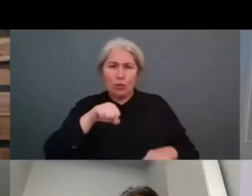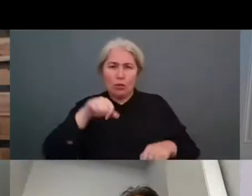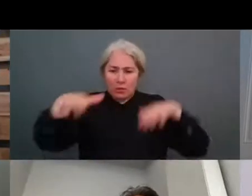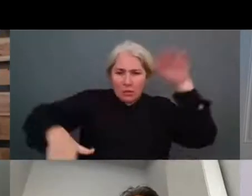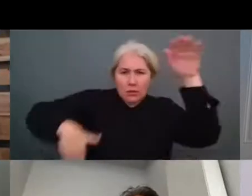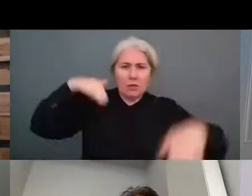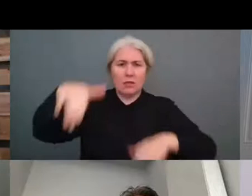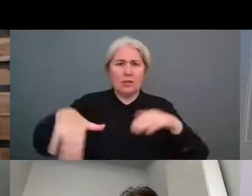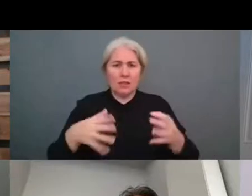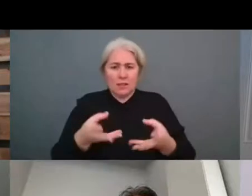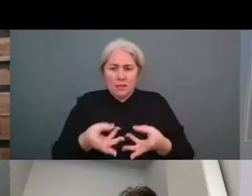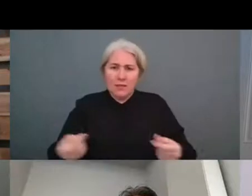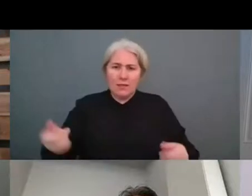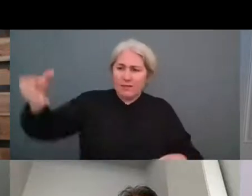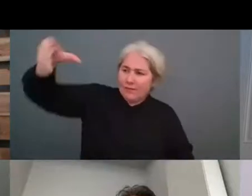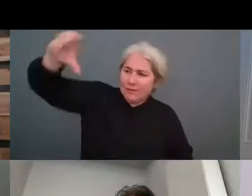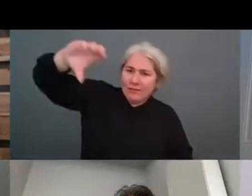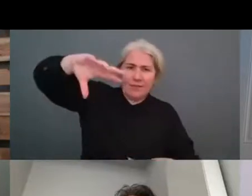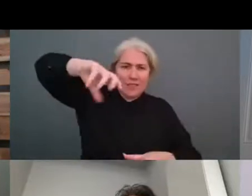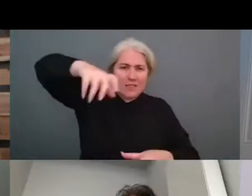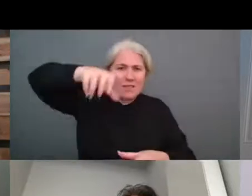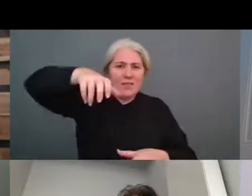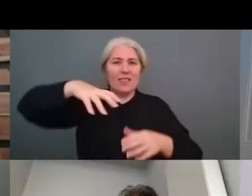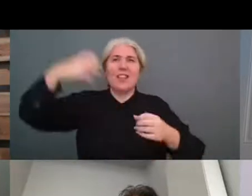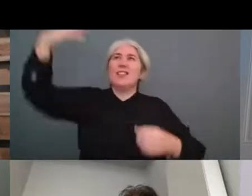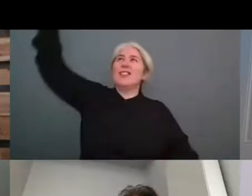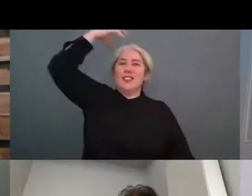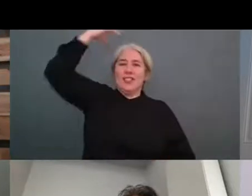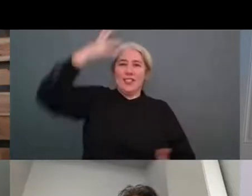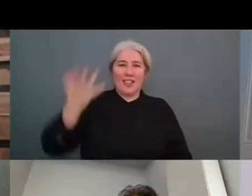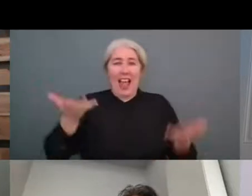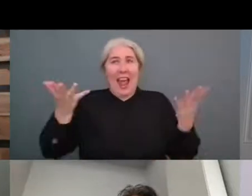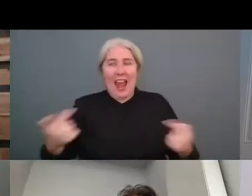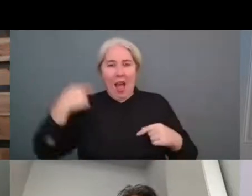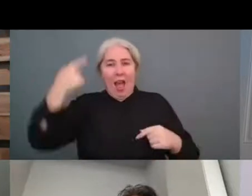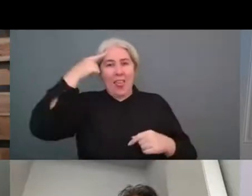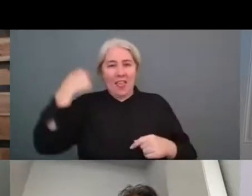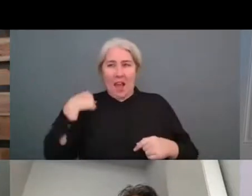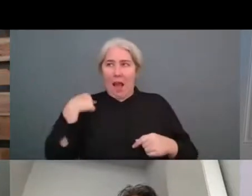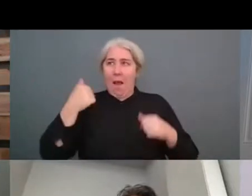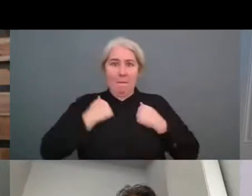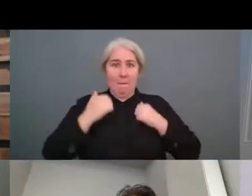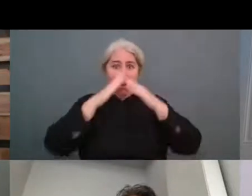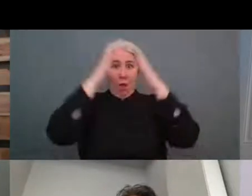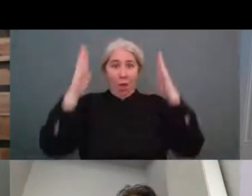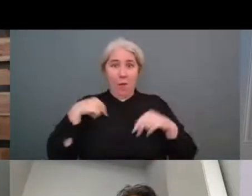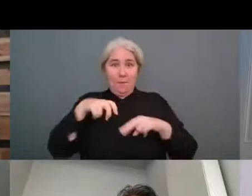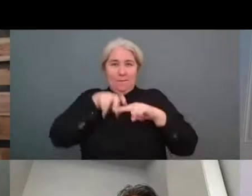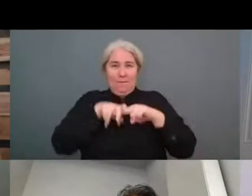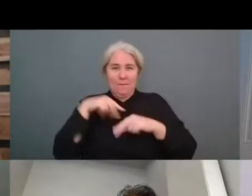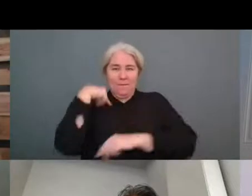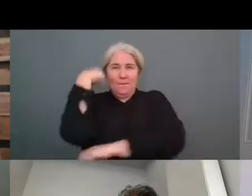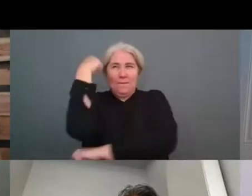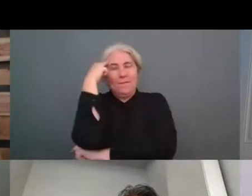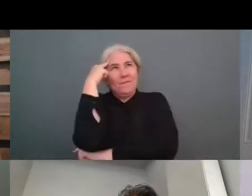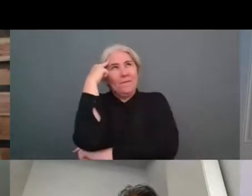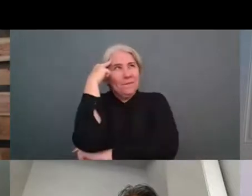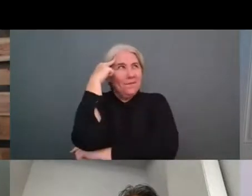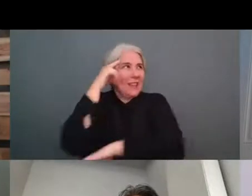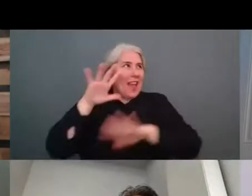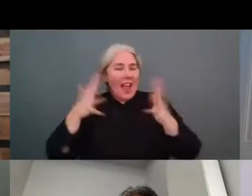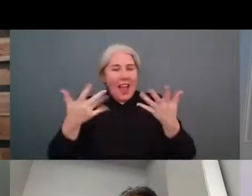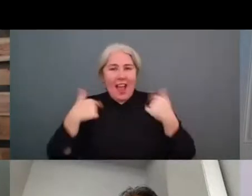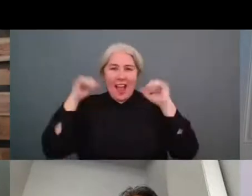connaissances pour pour pour faire la morale à des gens et des choses comme ça mais j'ai décidé de me lancer le défi de traverser le lac